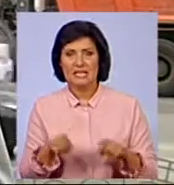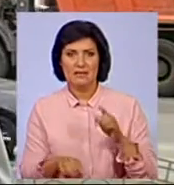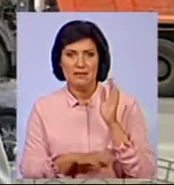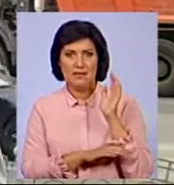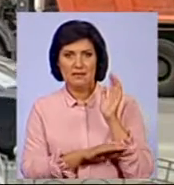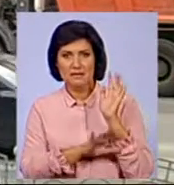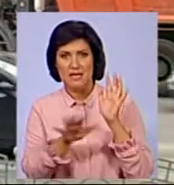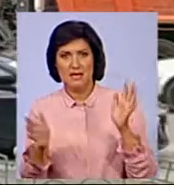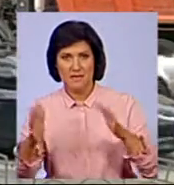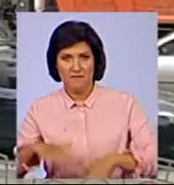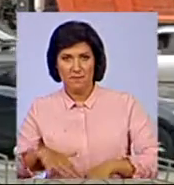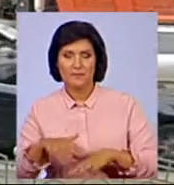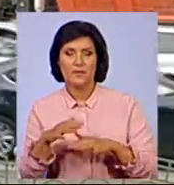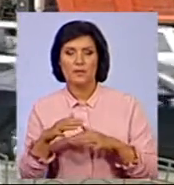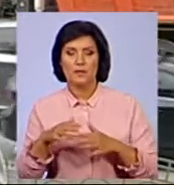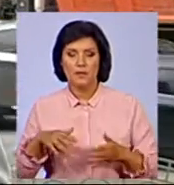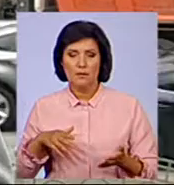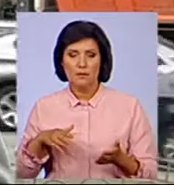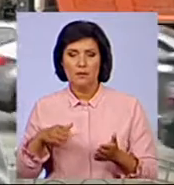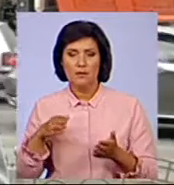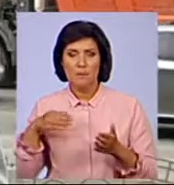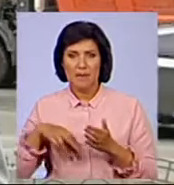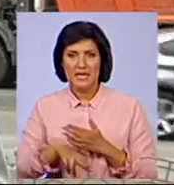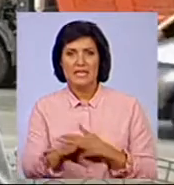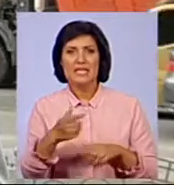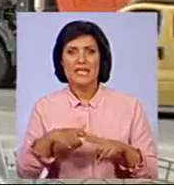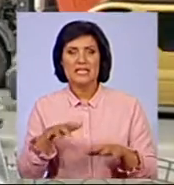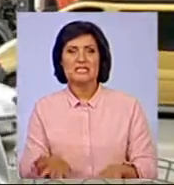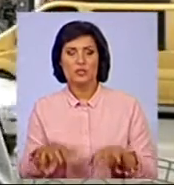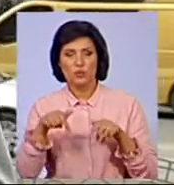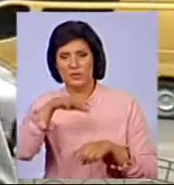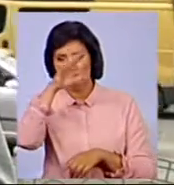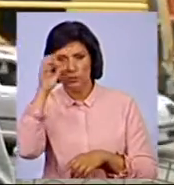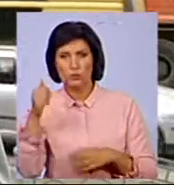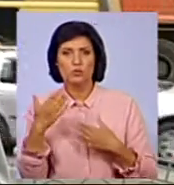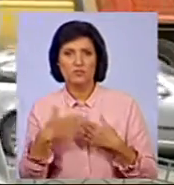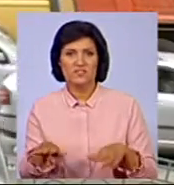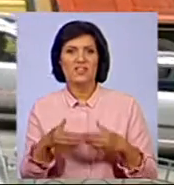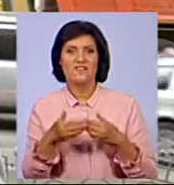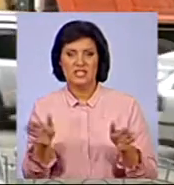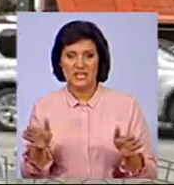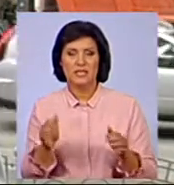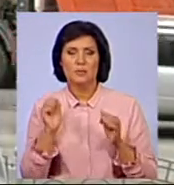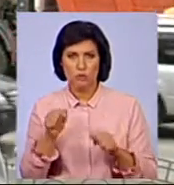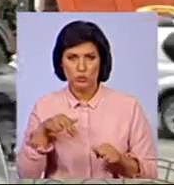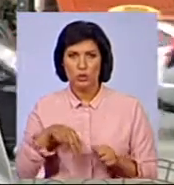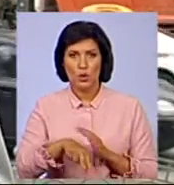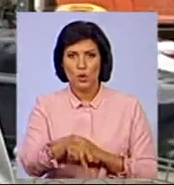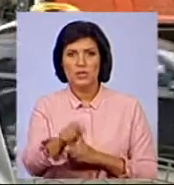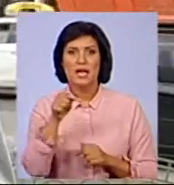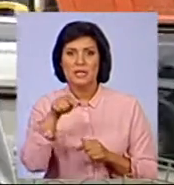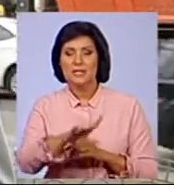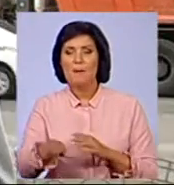дерев. Перехіди, який затопило в цю ніч, він вже відкритий, через нього можна ходити, але